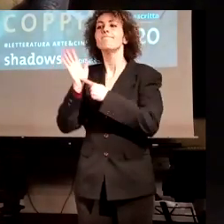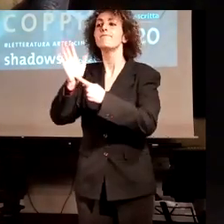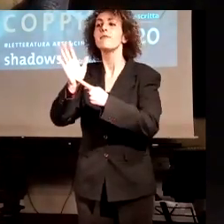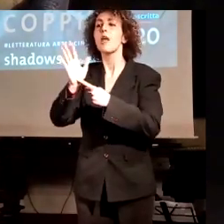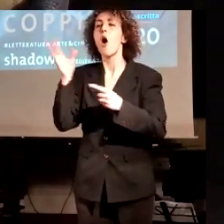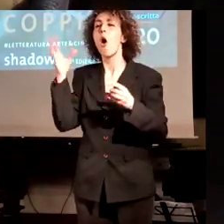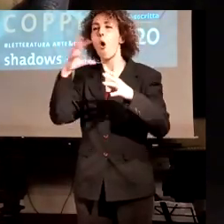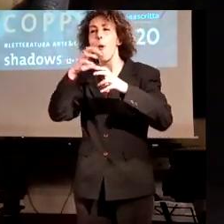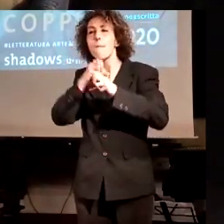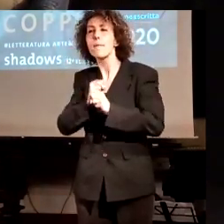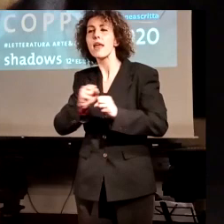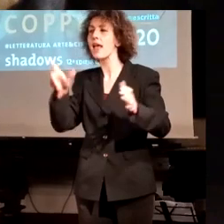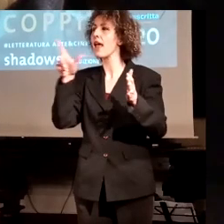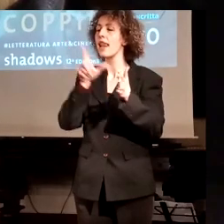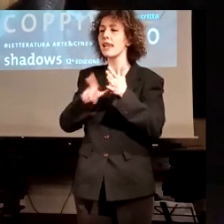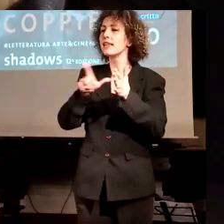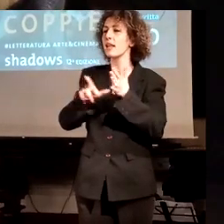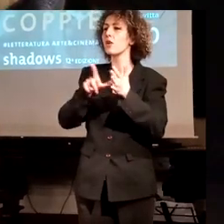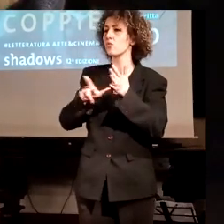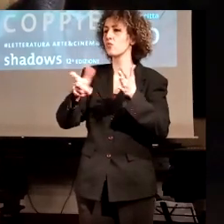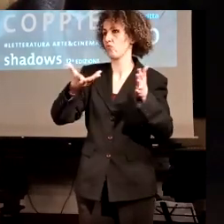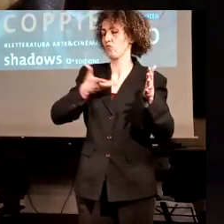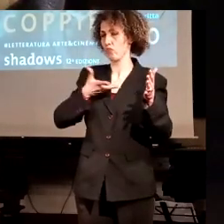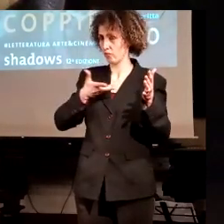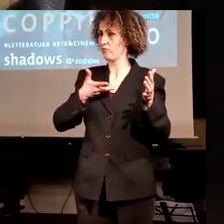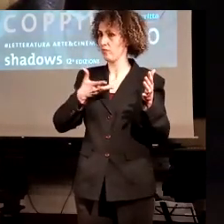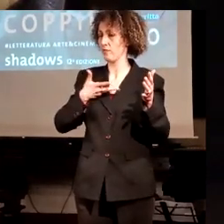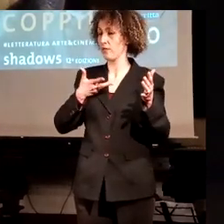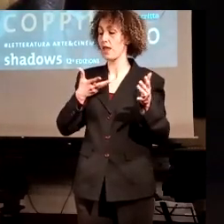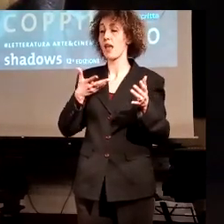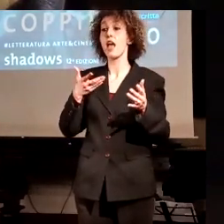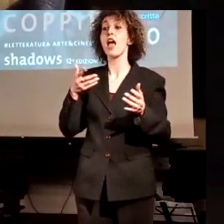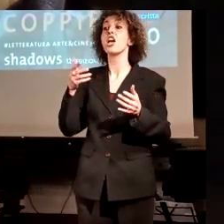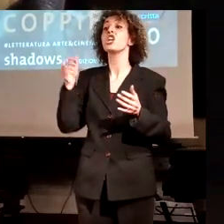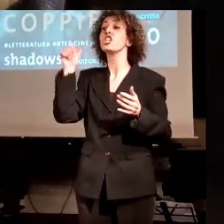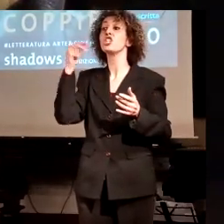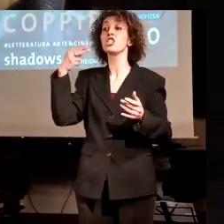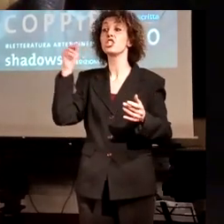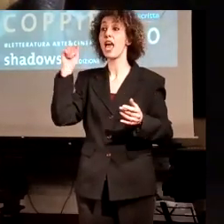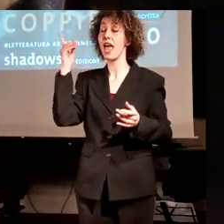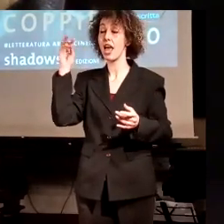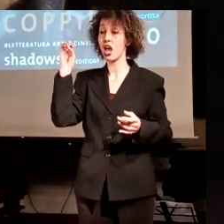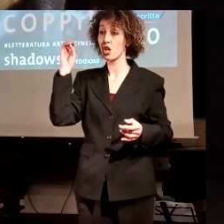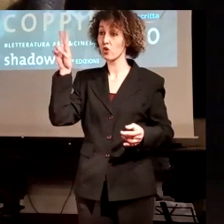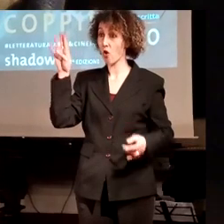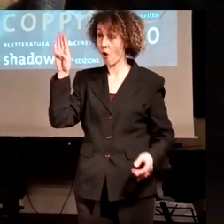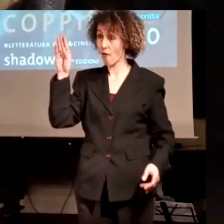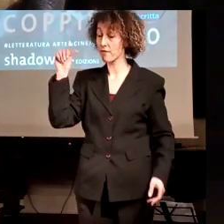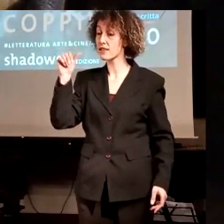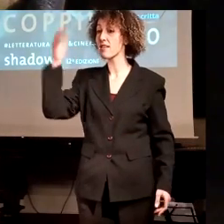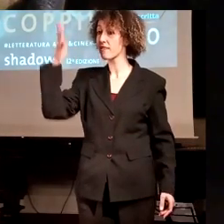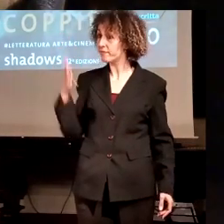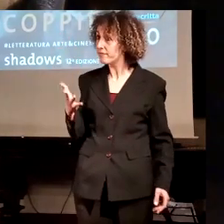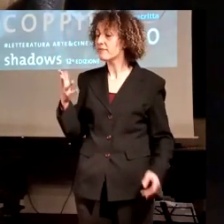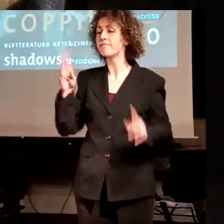la letteratura da sempre frequenta shadows quindi il nostro tema di quest'anno racconta in qualche modo le